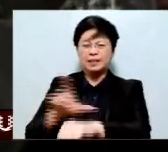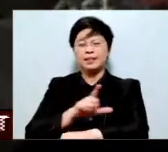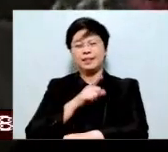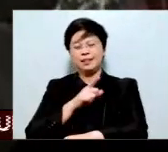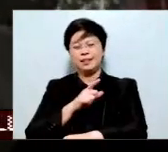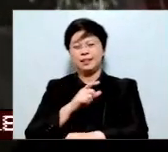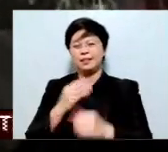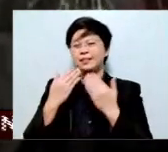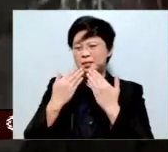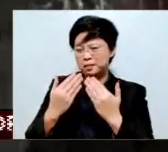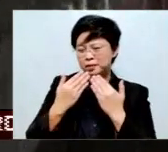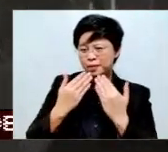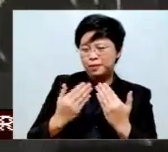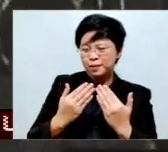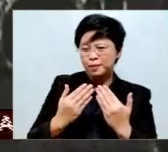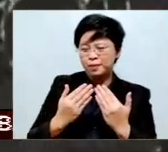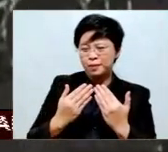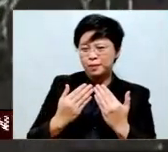reception.